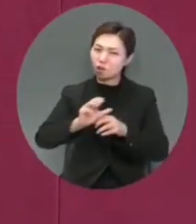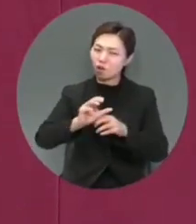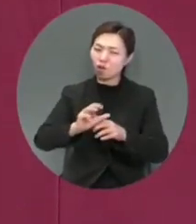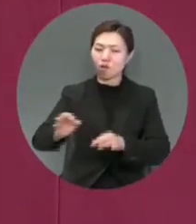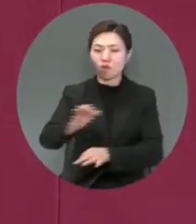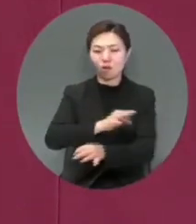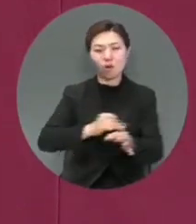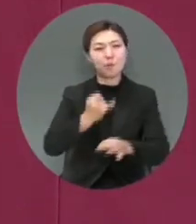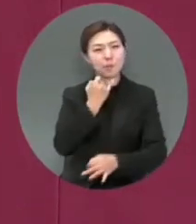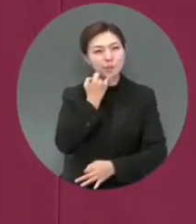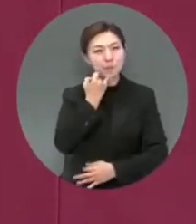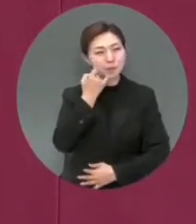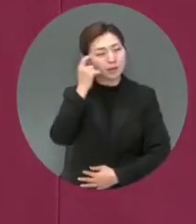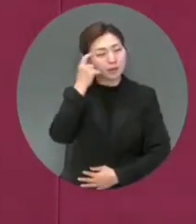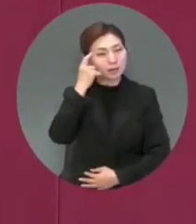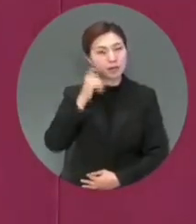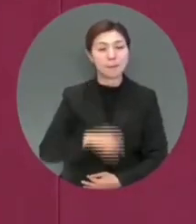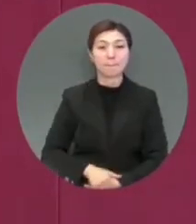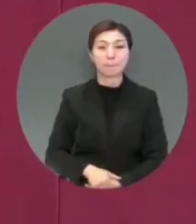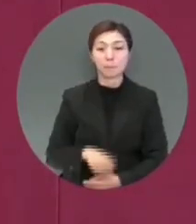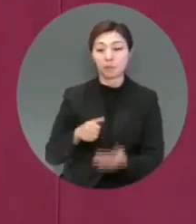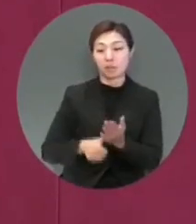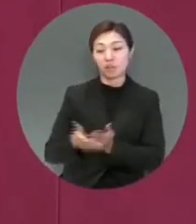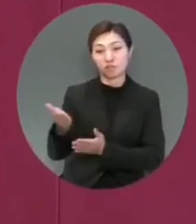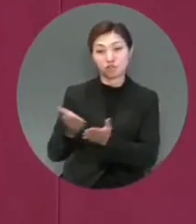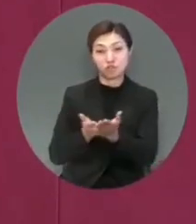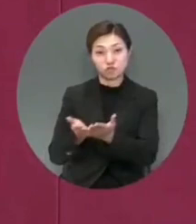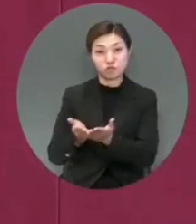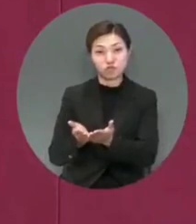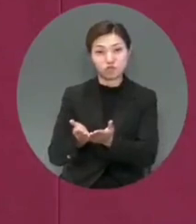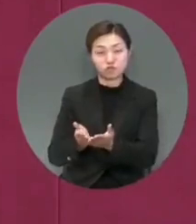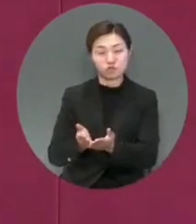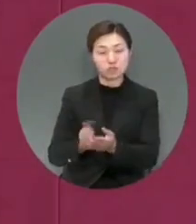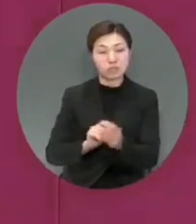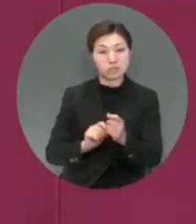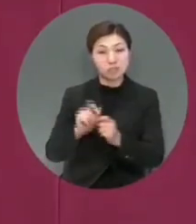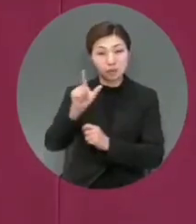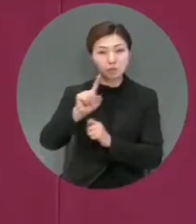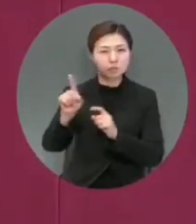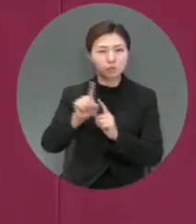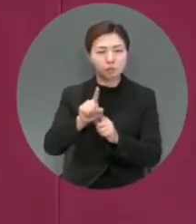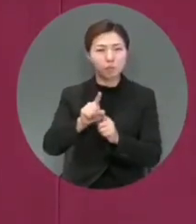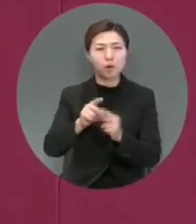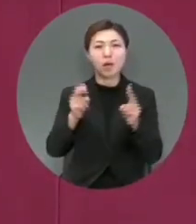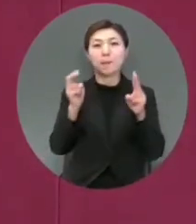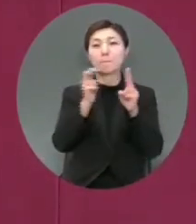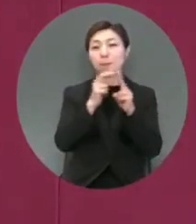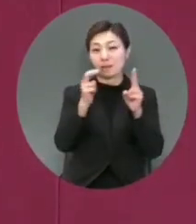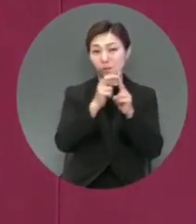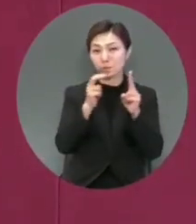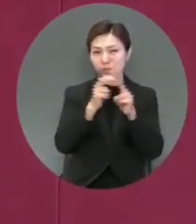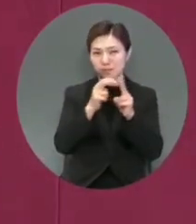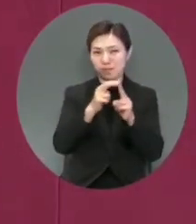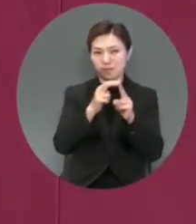예상됩니다. 주력 수출품인 반도체 수출이 회복세를 이어가는데